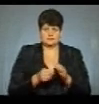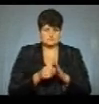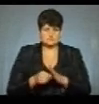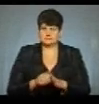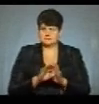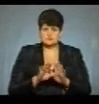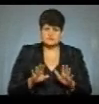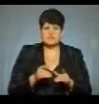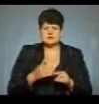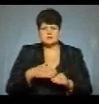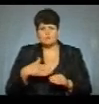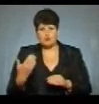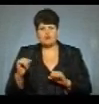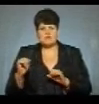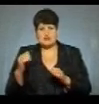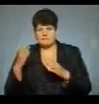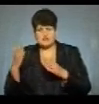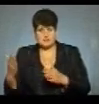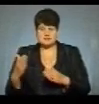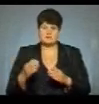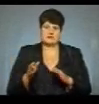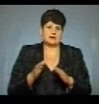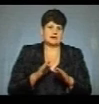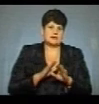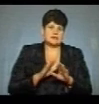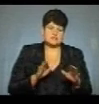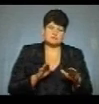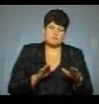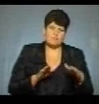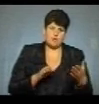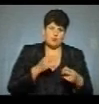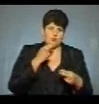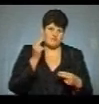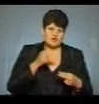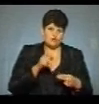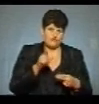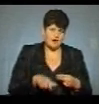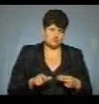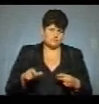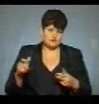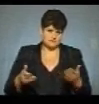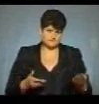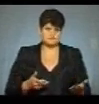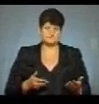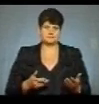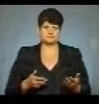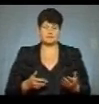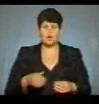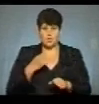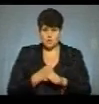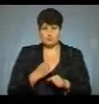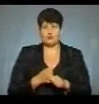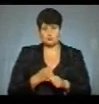з боку його керівництва, ні з боку обвинуваченої сторони, що робота